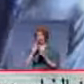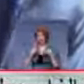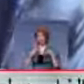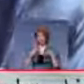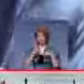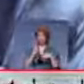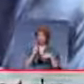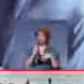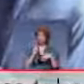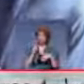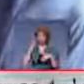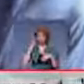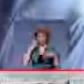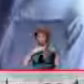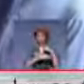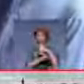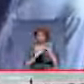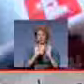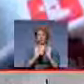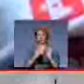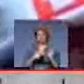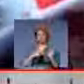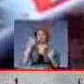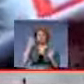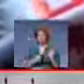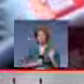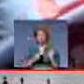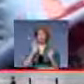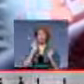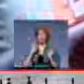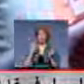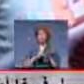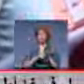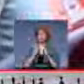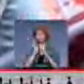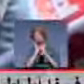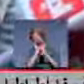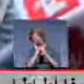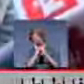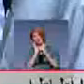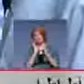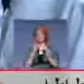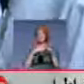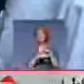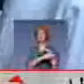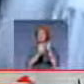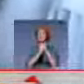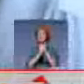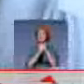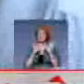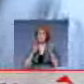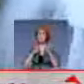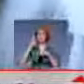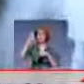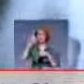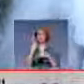اوليائه فلا تخافوهم وخافون ان كنتم مؤمنين. انما يعني من خاف من شيء سوى الله سلطه الله عليه. طيب حضرتك تشوف دلوقتي